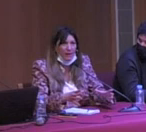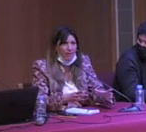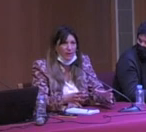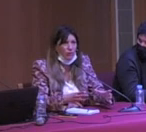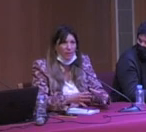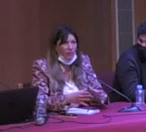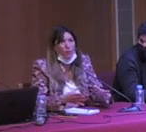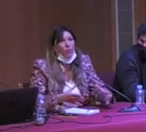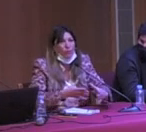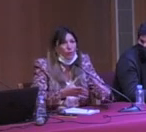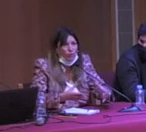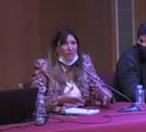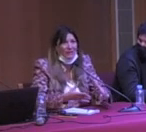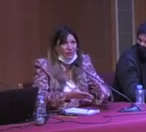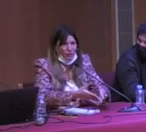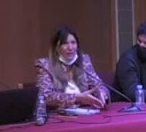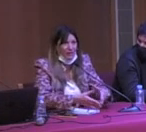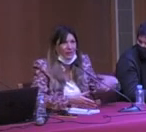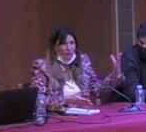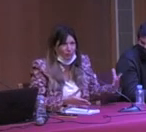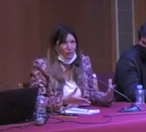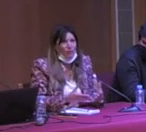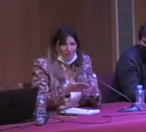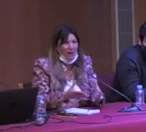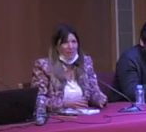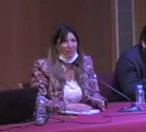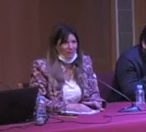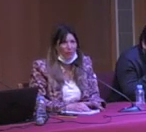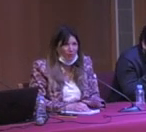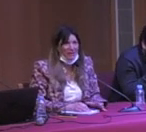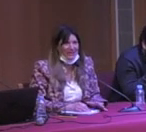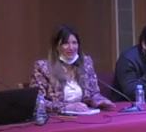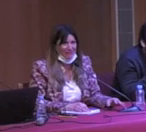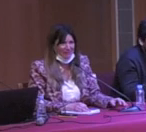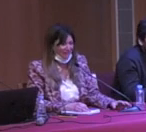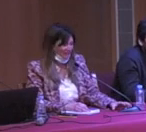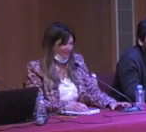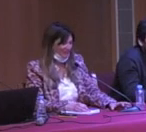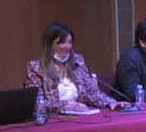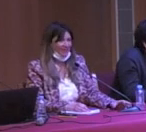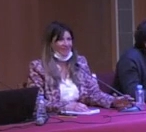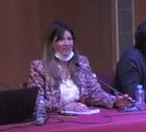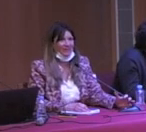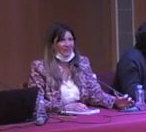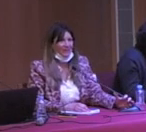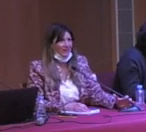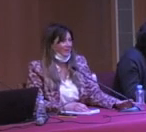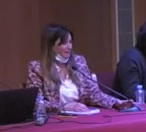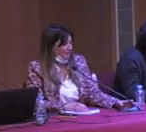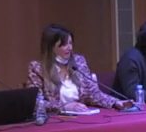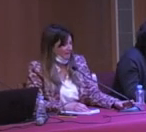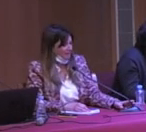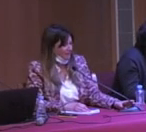formava part de l'àmbit del soterrament, però no és una afectació directa. Parlem, no pateixis. Sí, jo podria